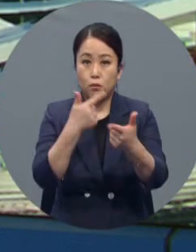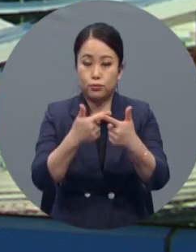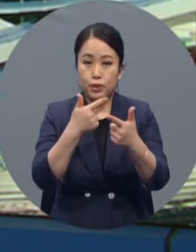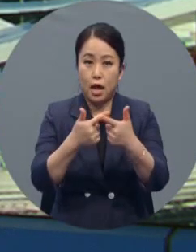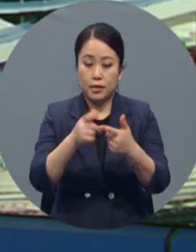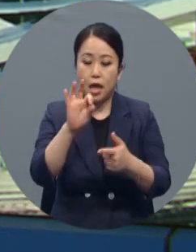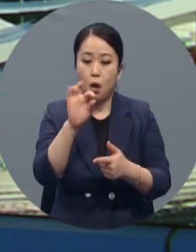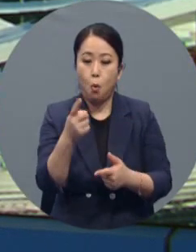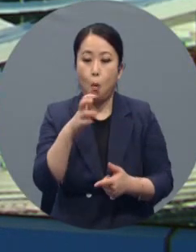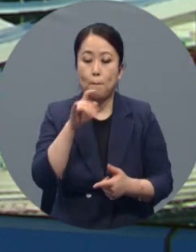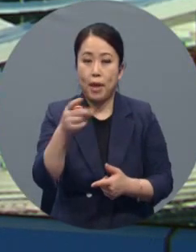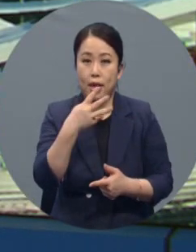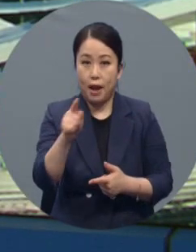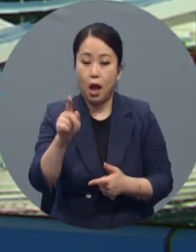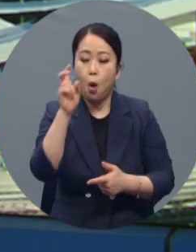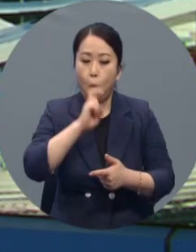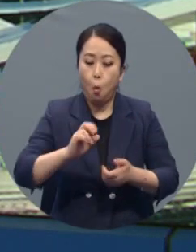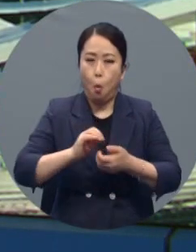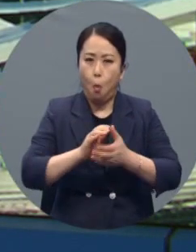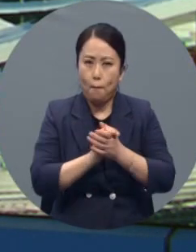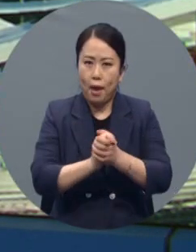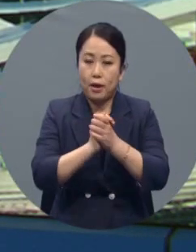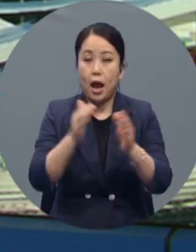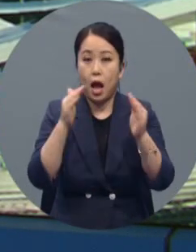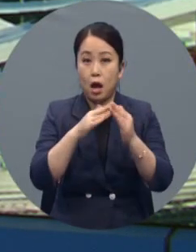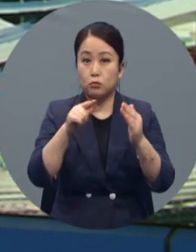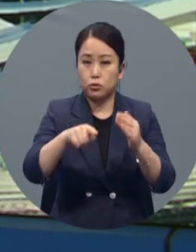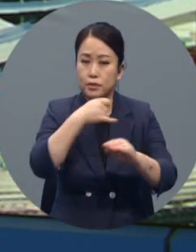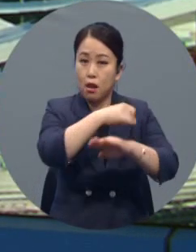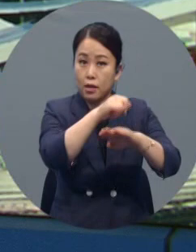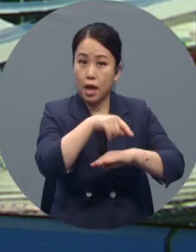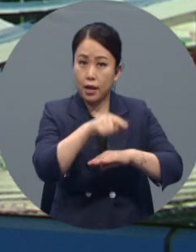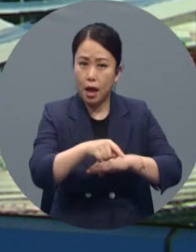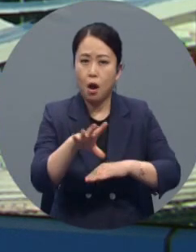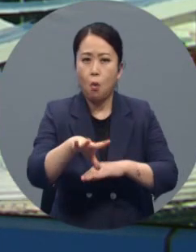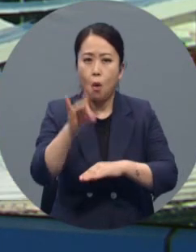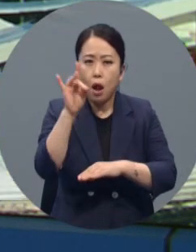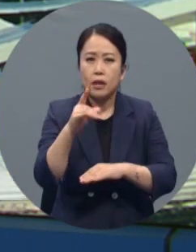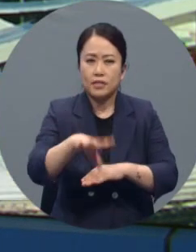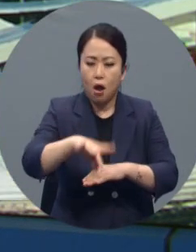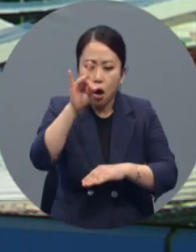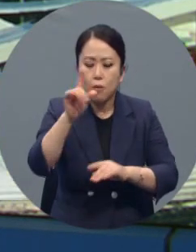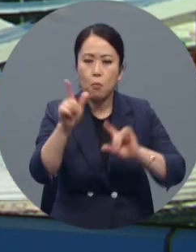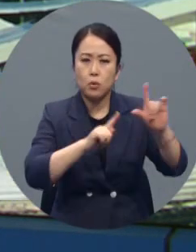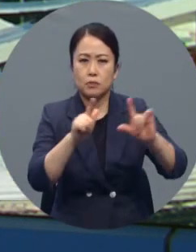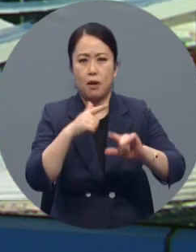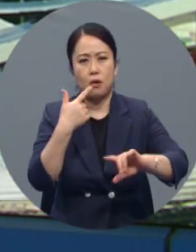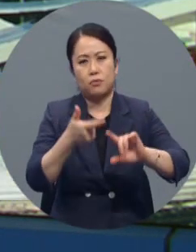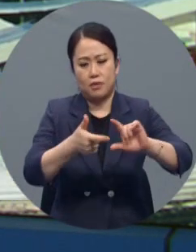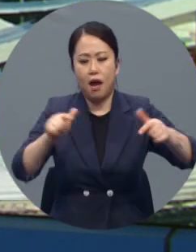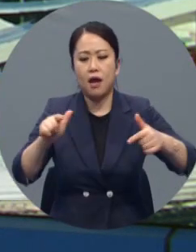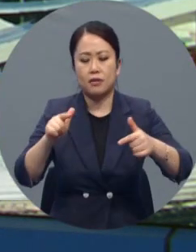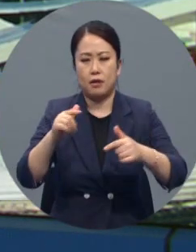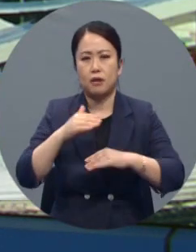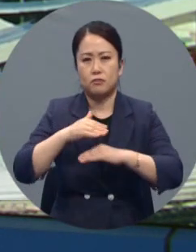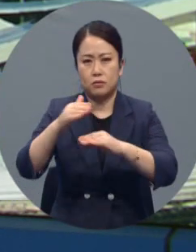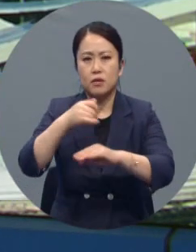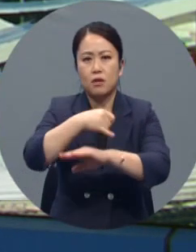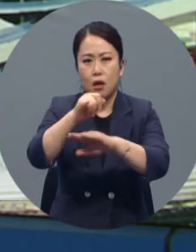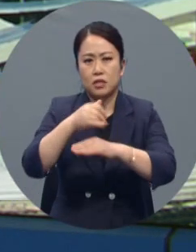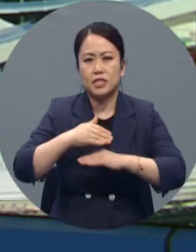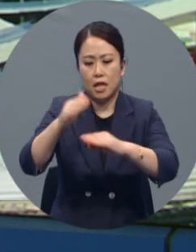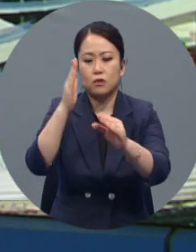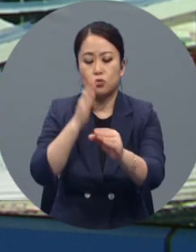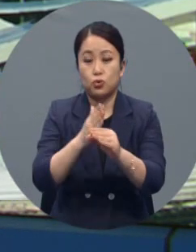부산 오페라하우스의 설계가 당초 국제 공모작의 모습과는 다르게 진행되고 있다는 소식 전해드렸죠. 부산시가 지난해